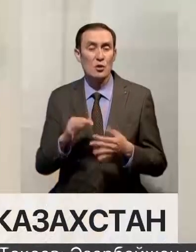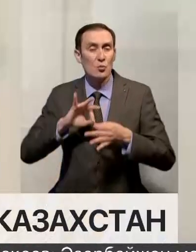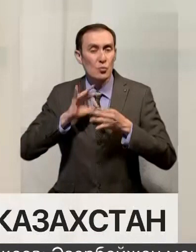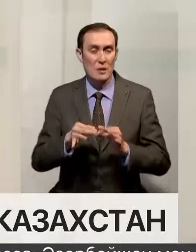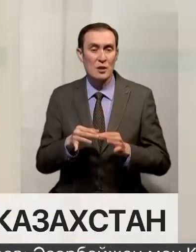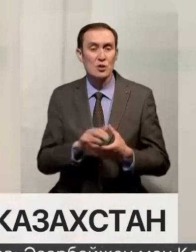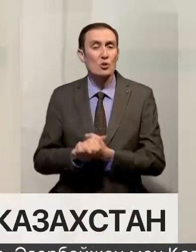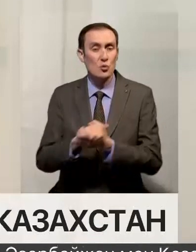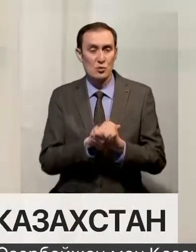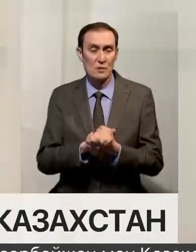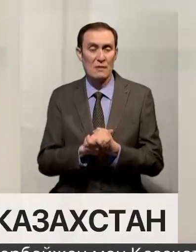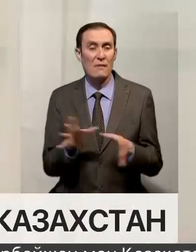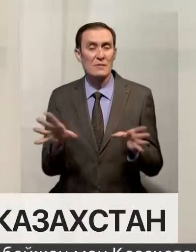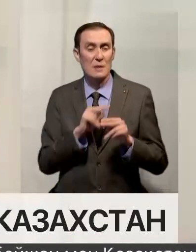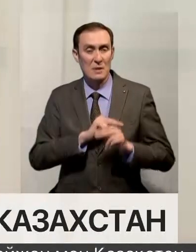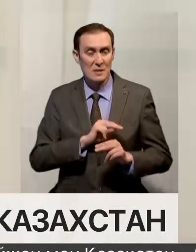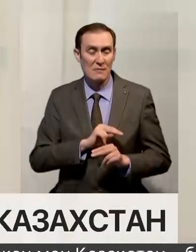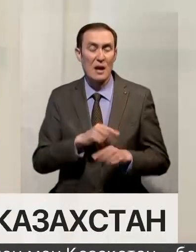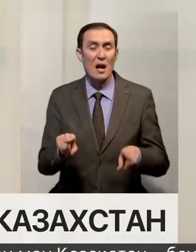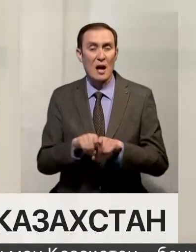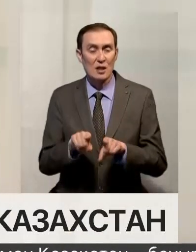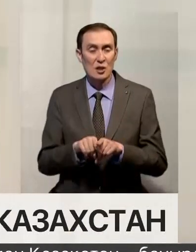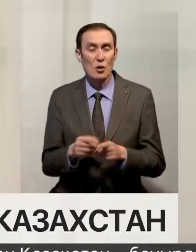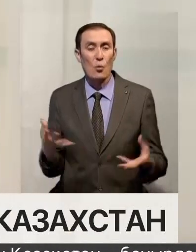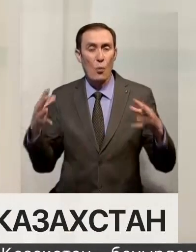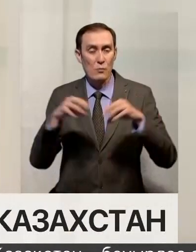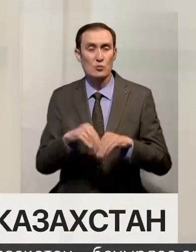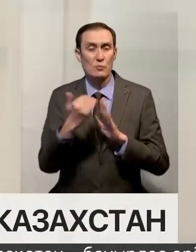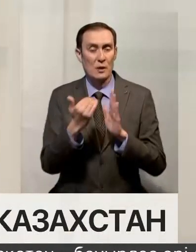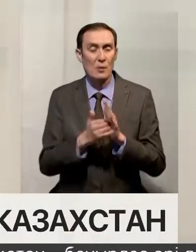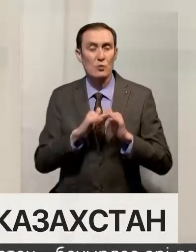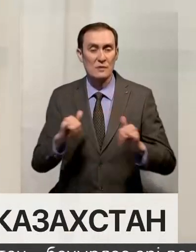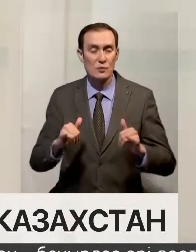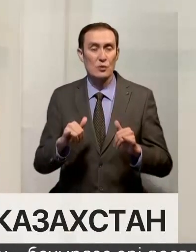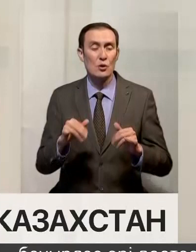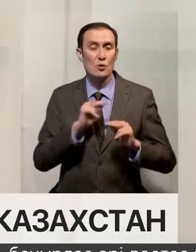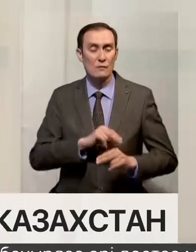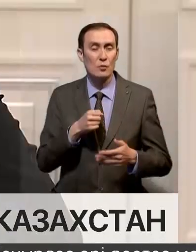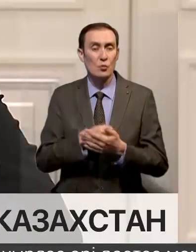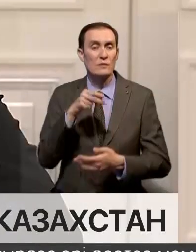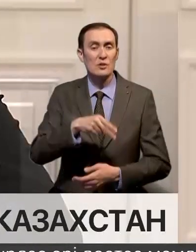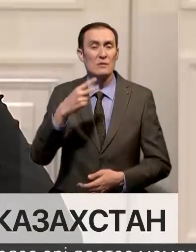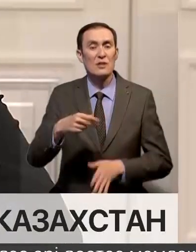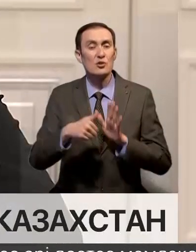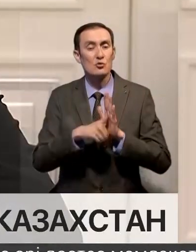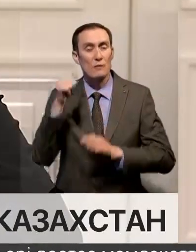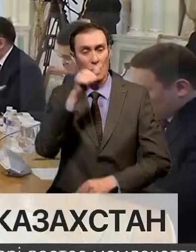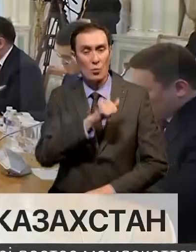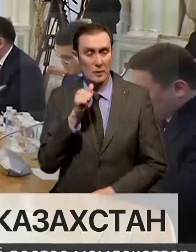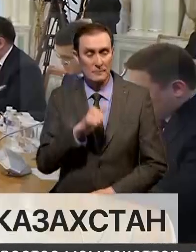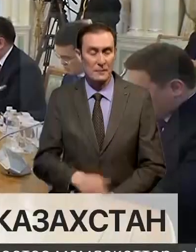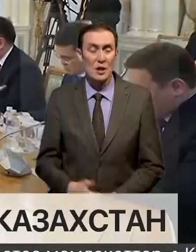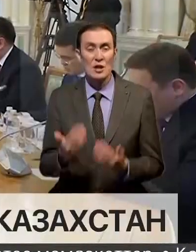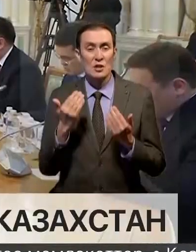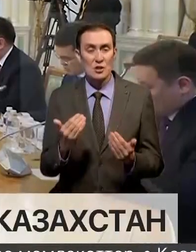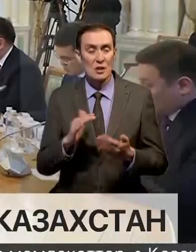углублении союзнического взаимодействия, а также комплексную программу развития сотрудничества до 2026 года.